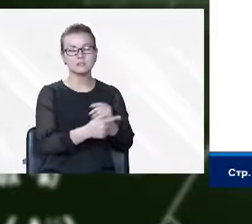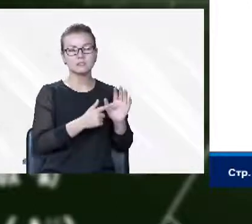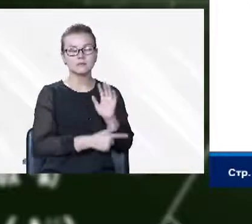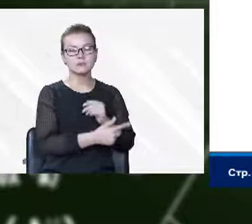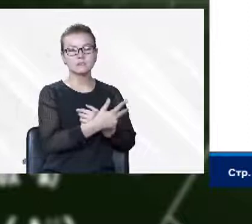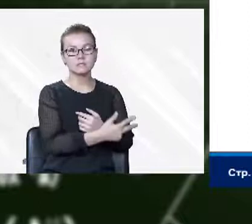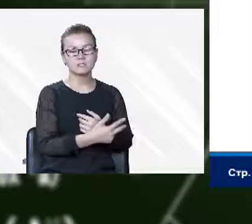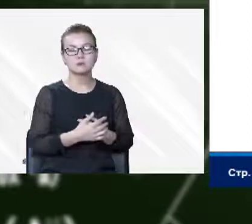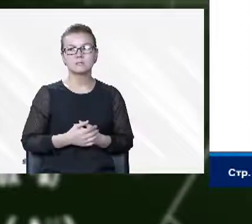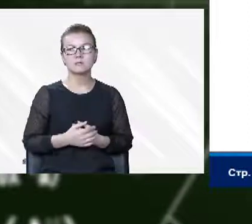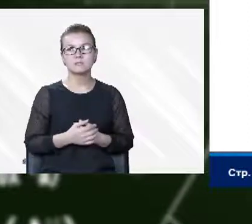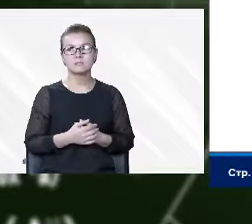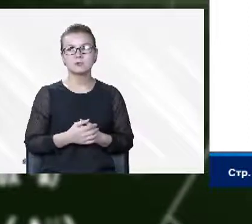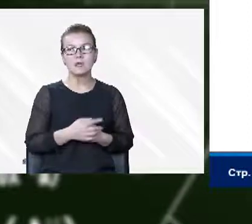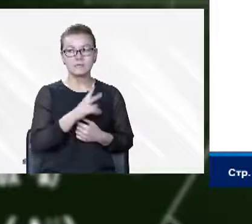1,83273.